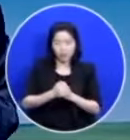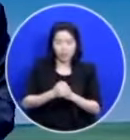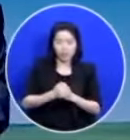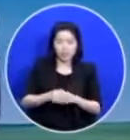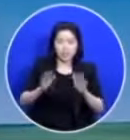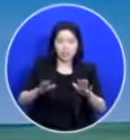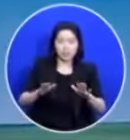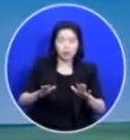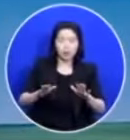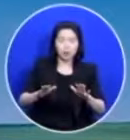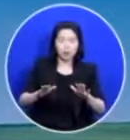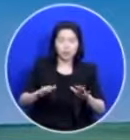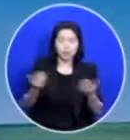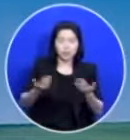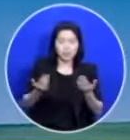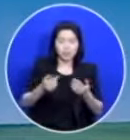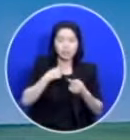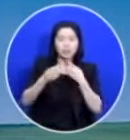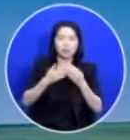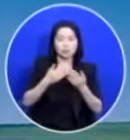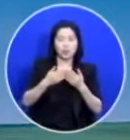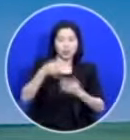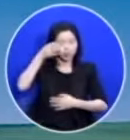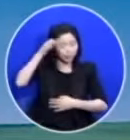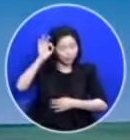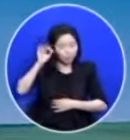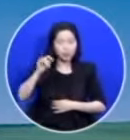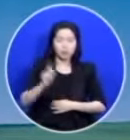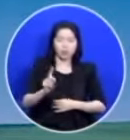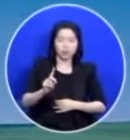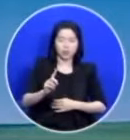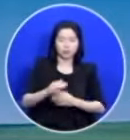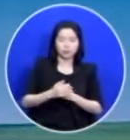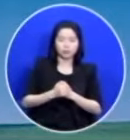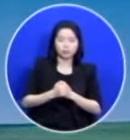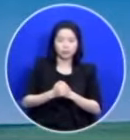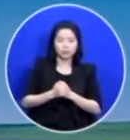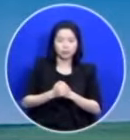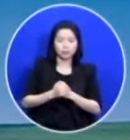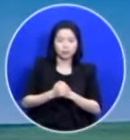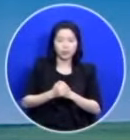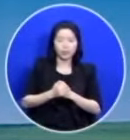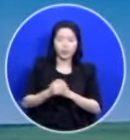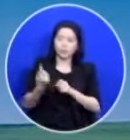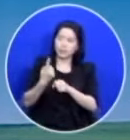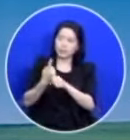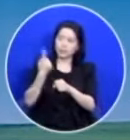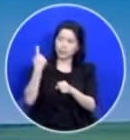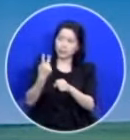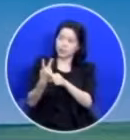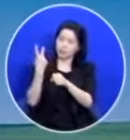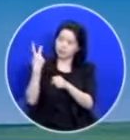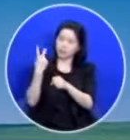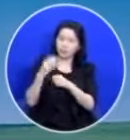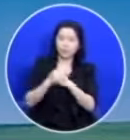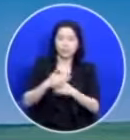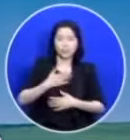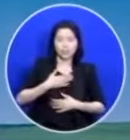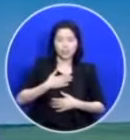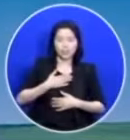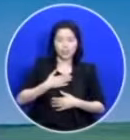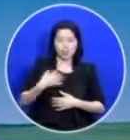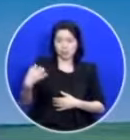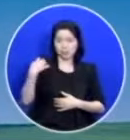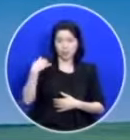일을 겪으면서 제가 번뜩 드는 생각이 있어요 작년 제작년에 제가 맡은